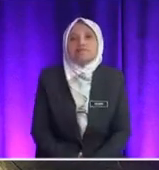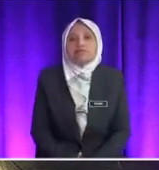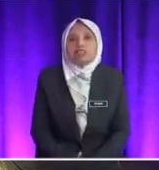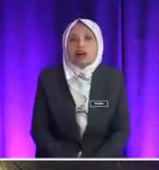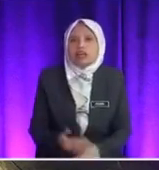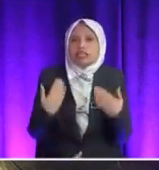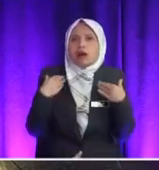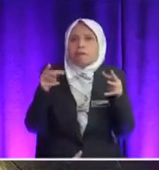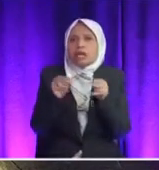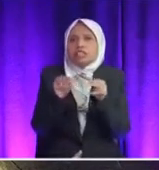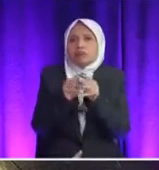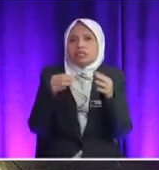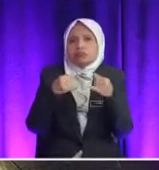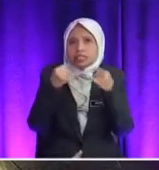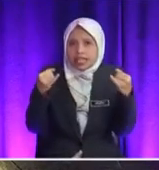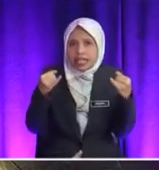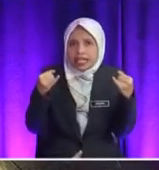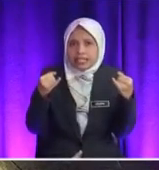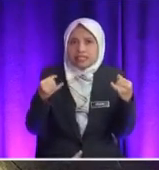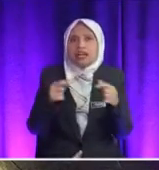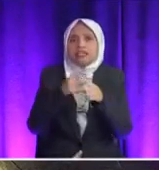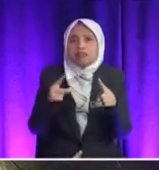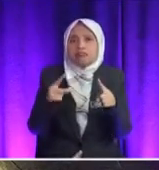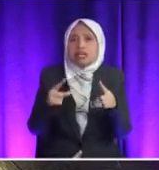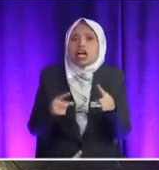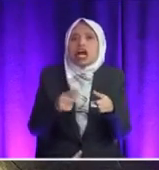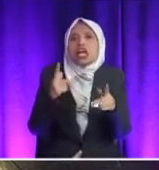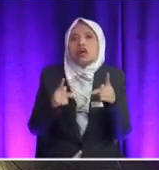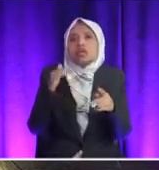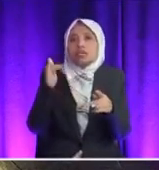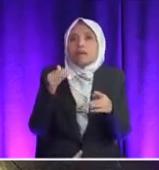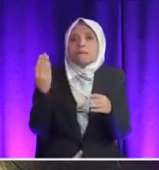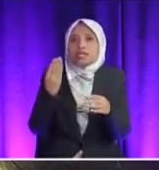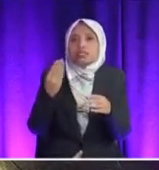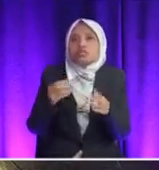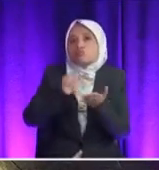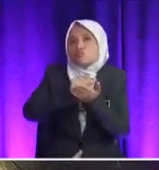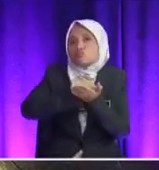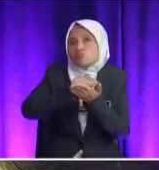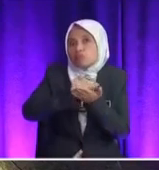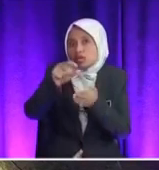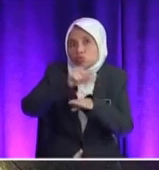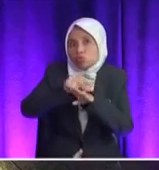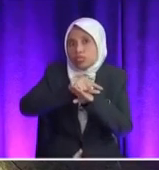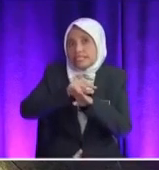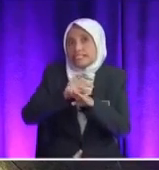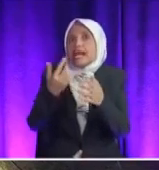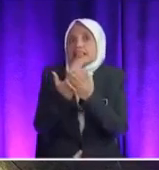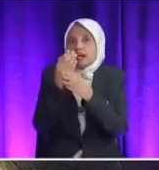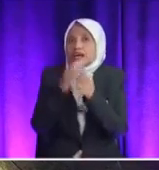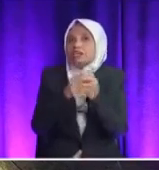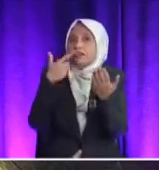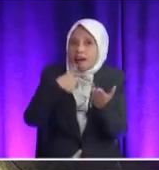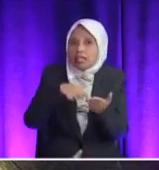automatic water masih hajinya Minul orang Nah betul oke lepas kita cuci mau kalah kita semoga